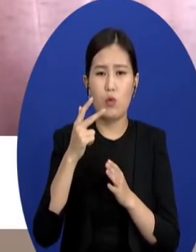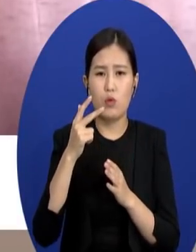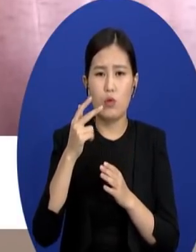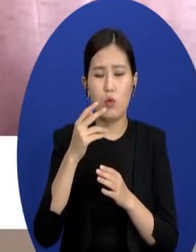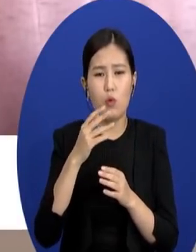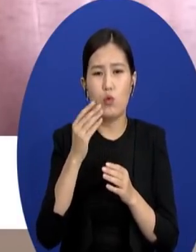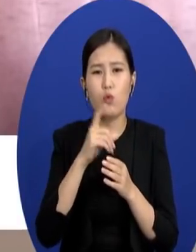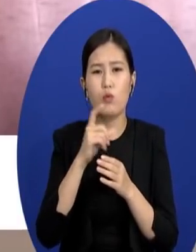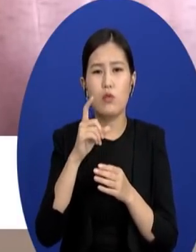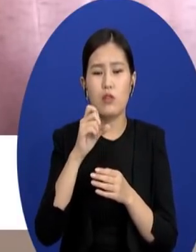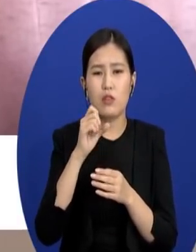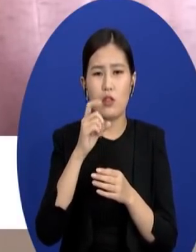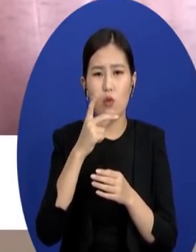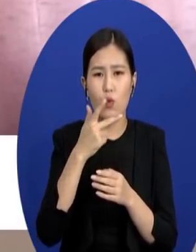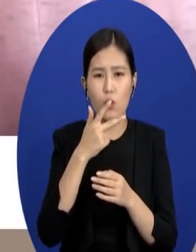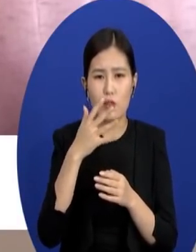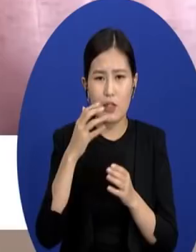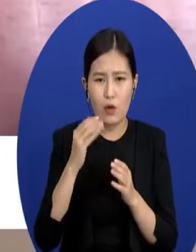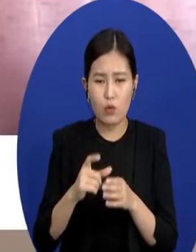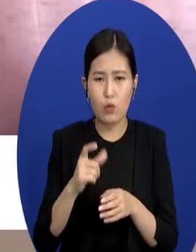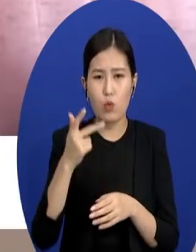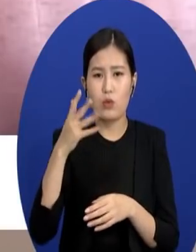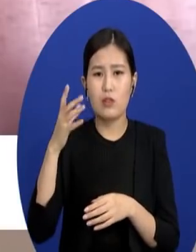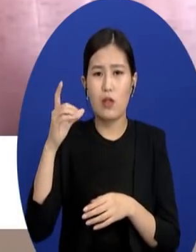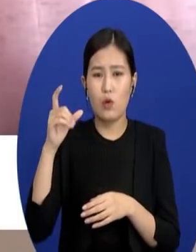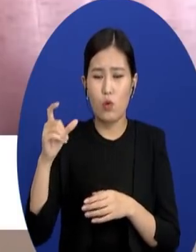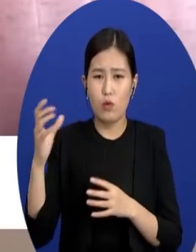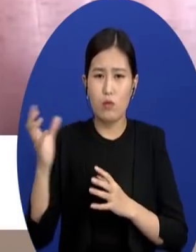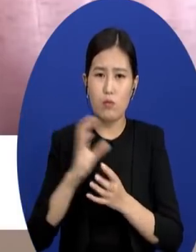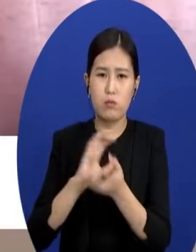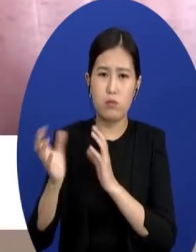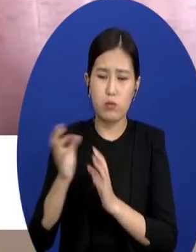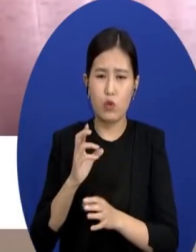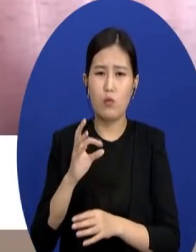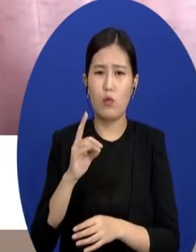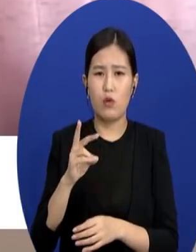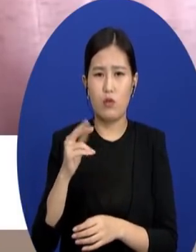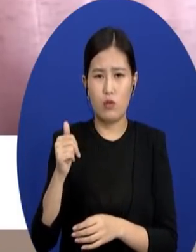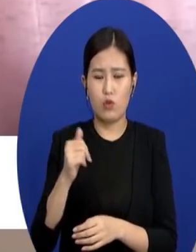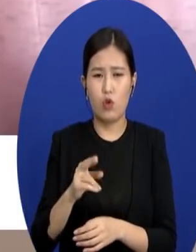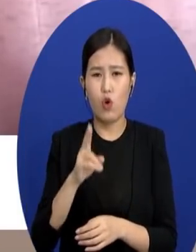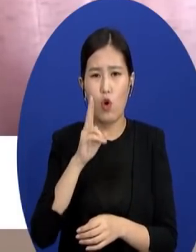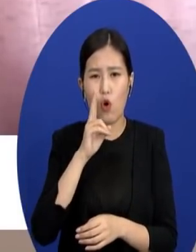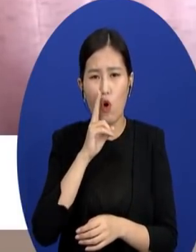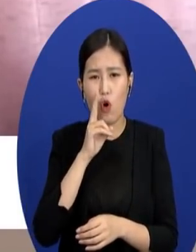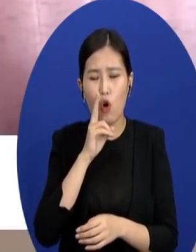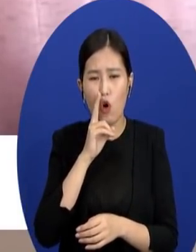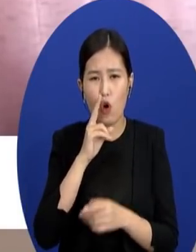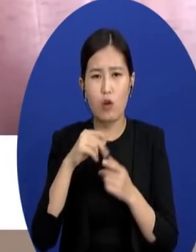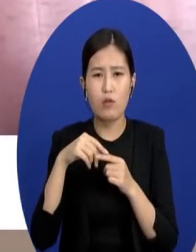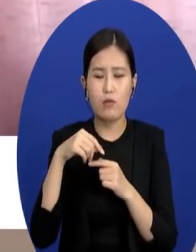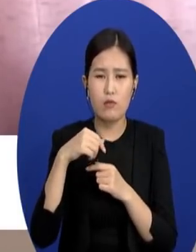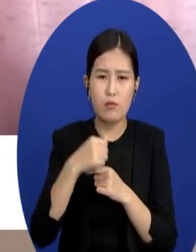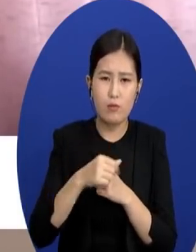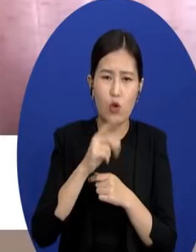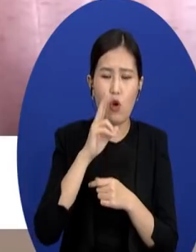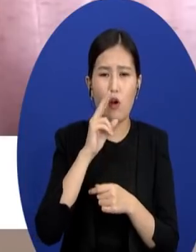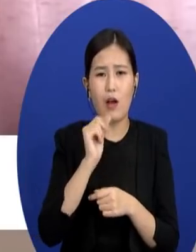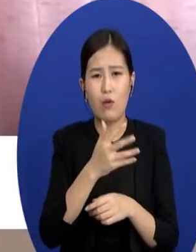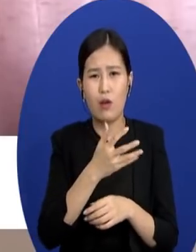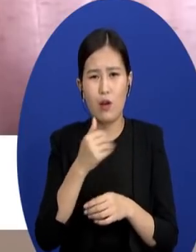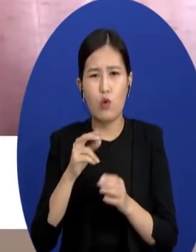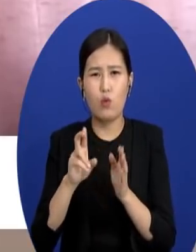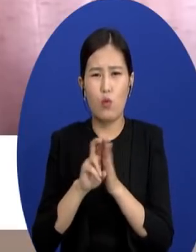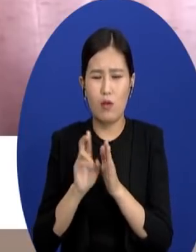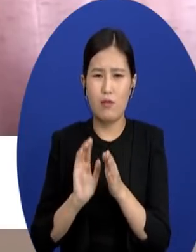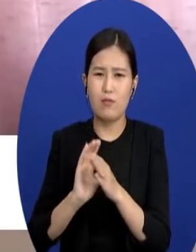100 хүний ингээд ажиллуулад байхад ямар ч хэсэн хоолнттайгаа мэдлэгчд маань бас нэг дисэд даваад гарчих